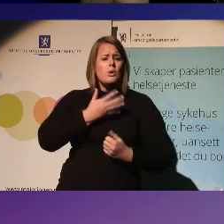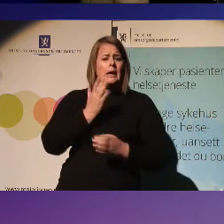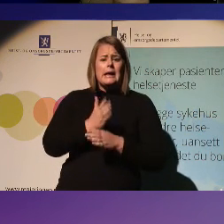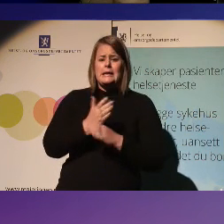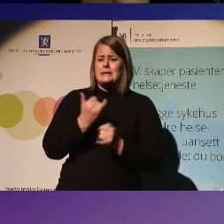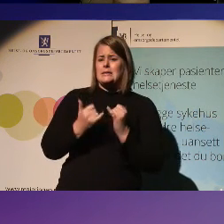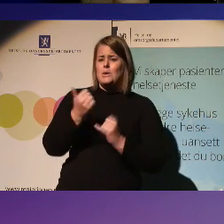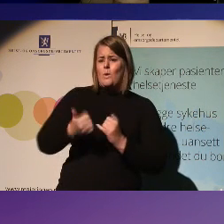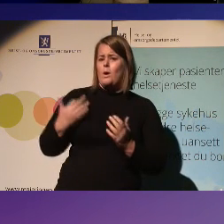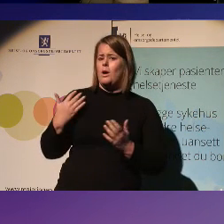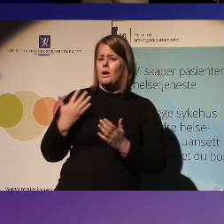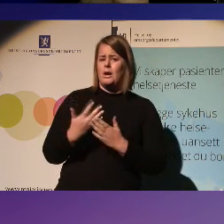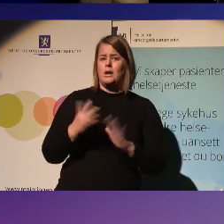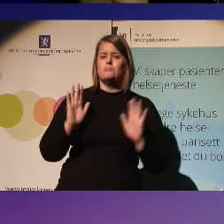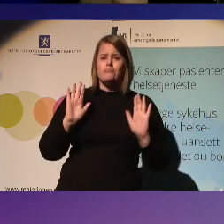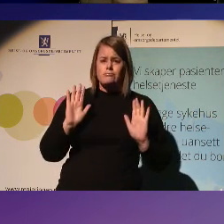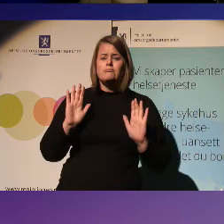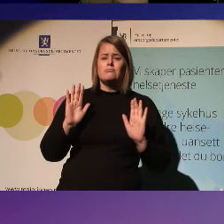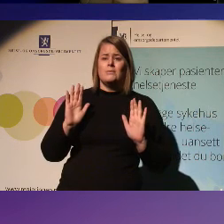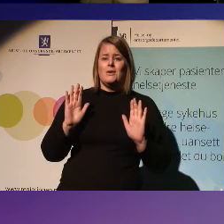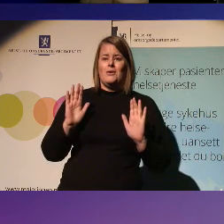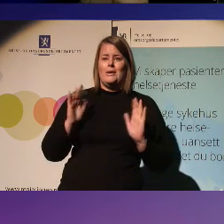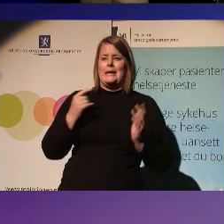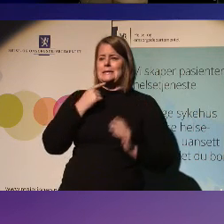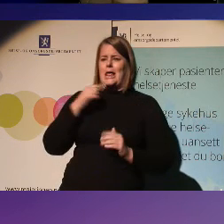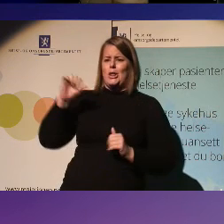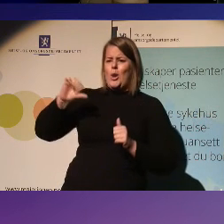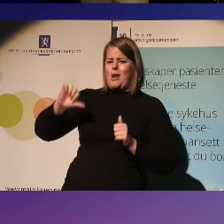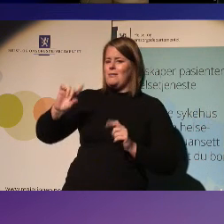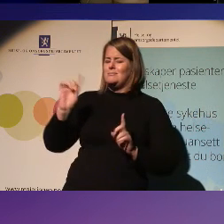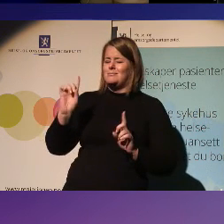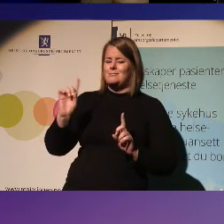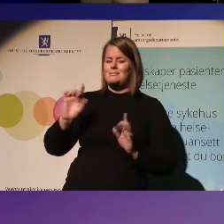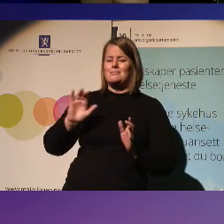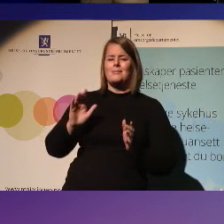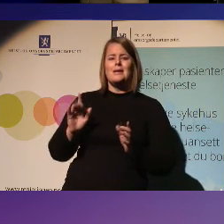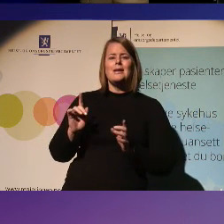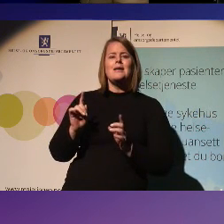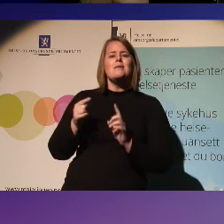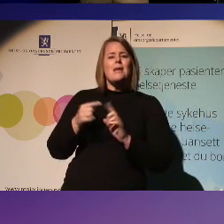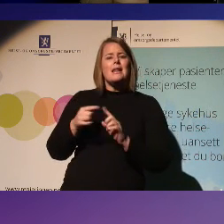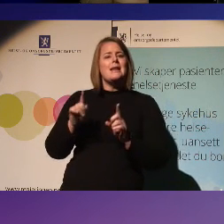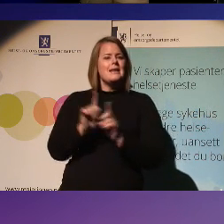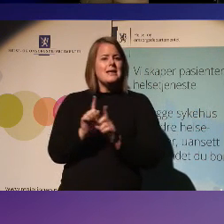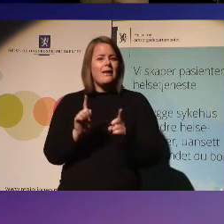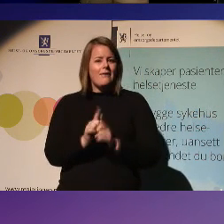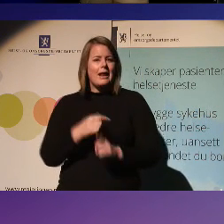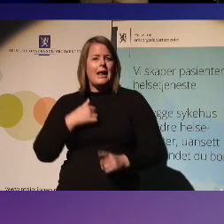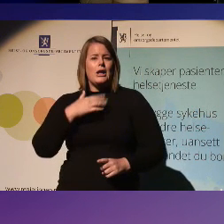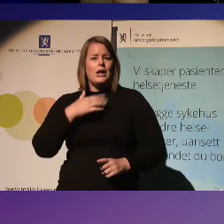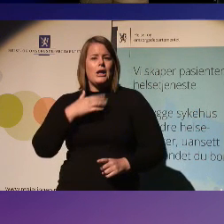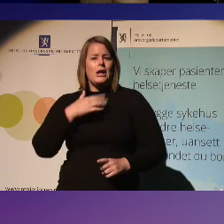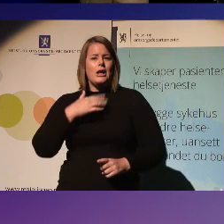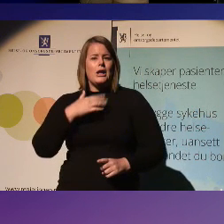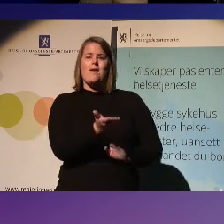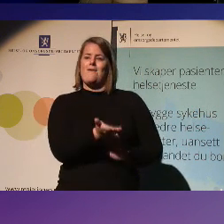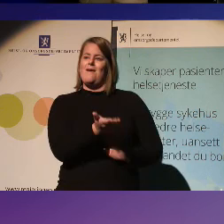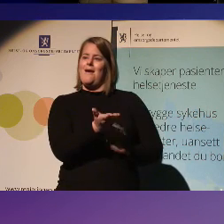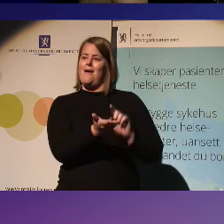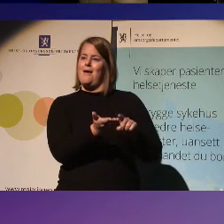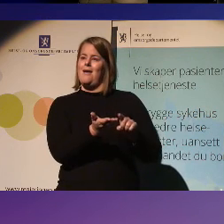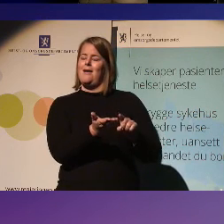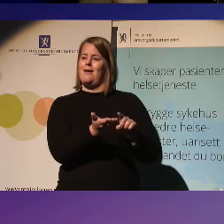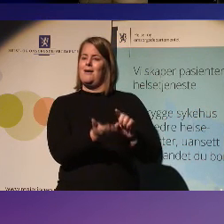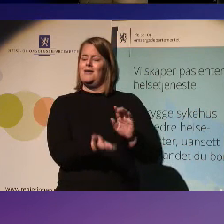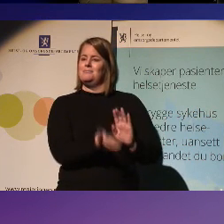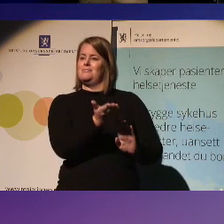de siste årene. Så jeg skal ikke nedtone det for det, men jeg har veldig lyst til å oppheve om vi